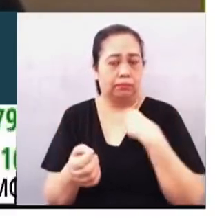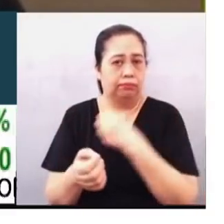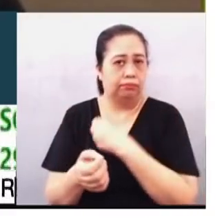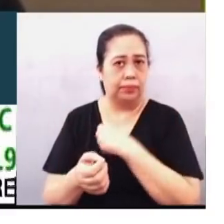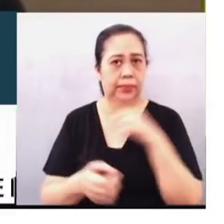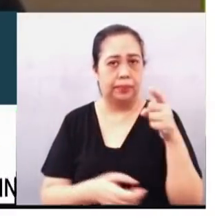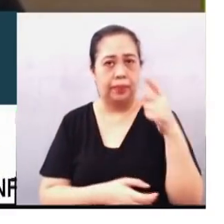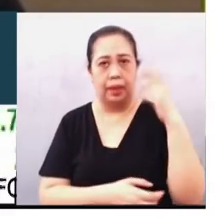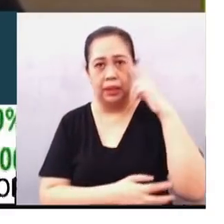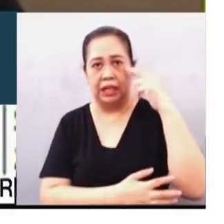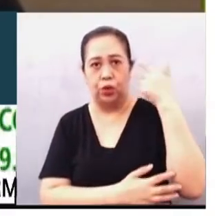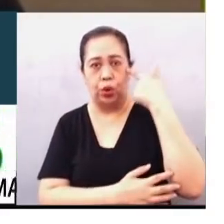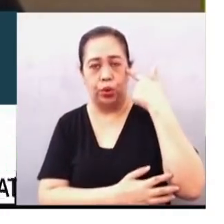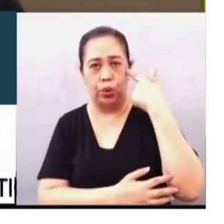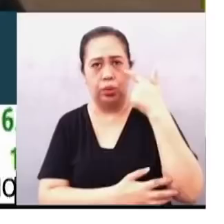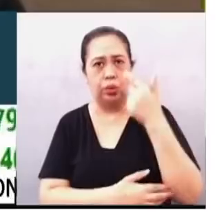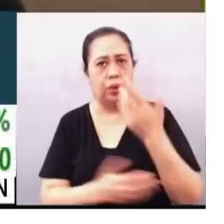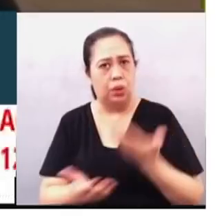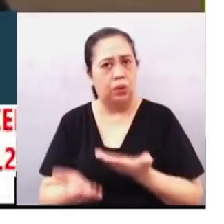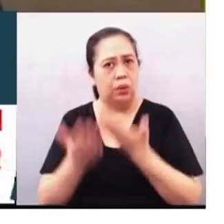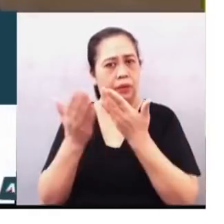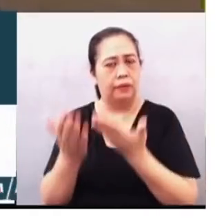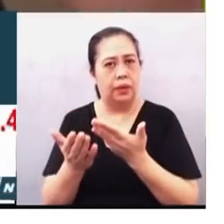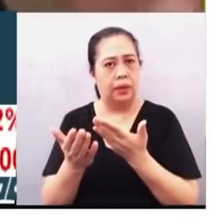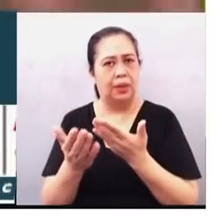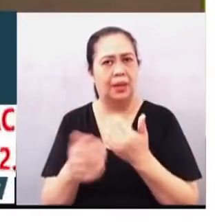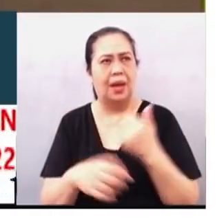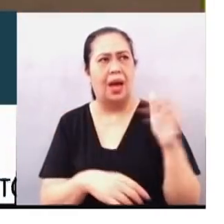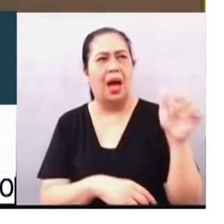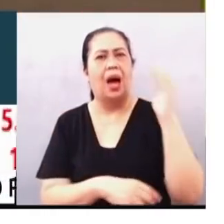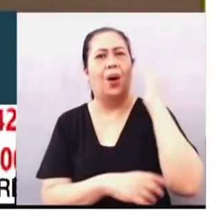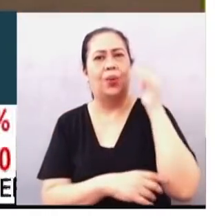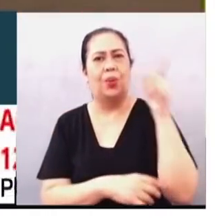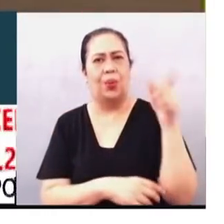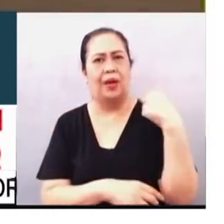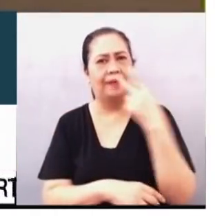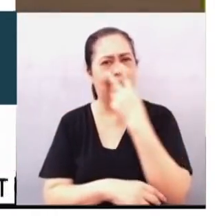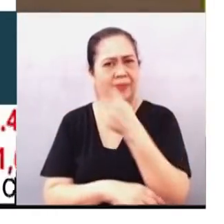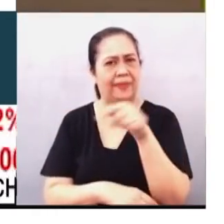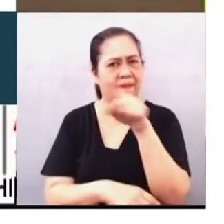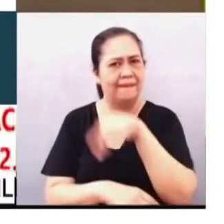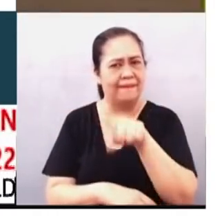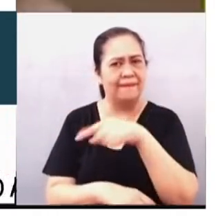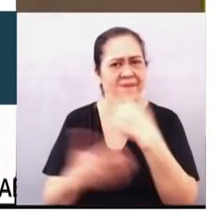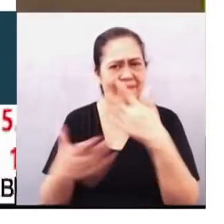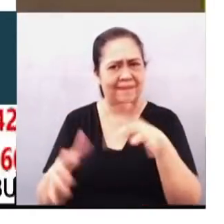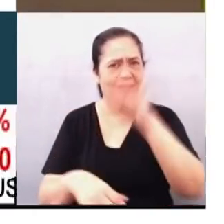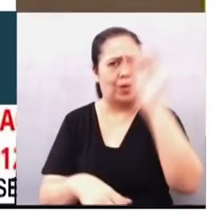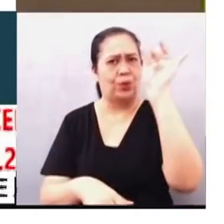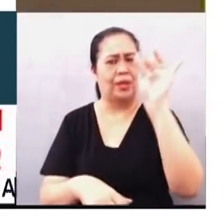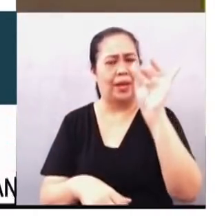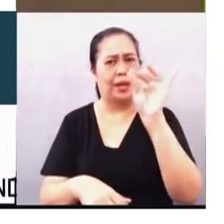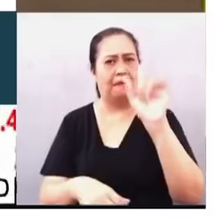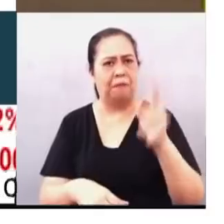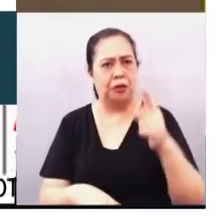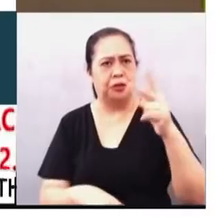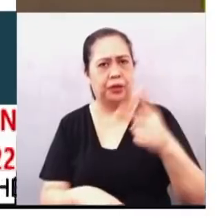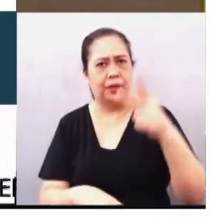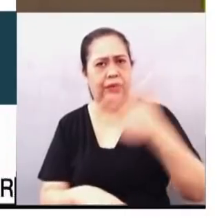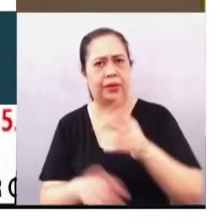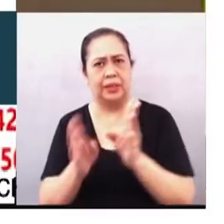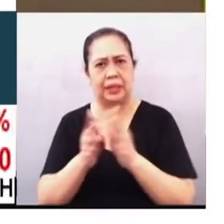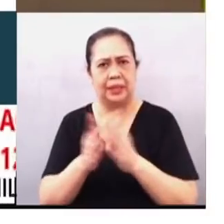Gordon to file his... alam ko, meron na siya nakita dyan eh. First, second, third hearing pa lang, meron ka